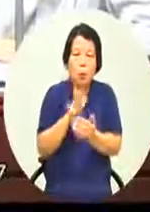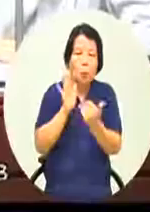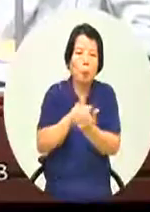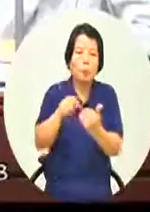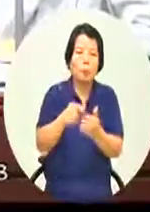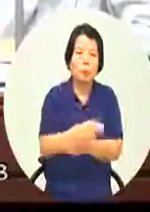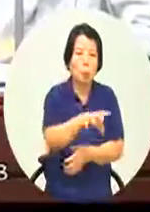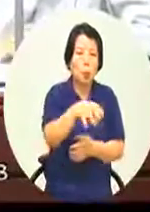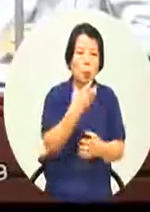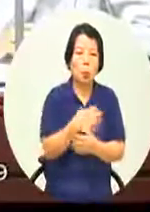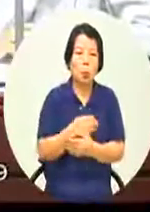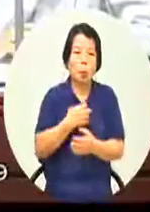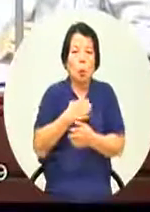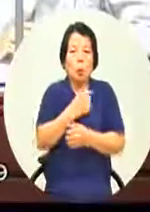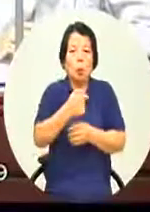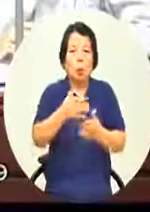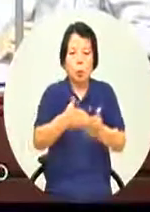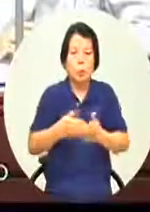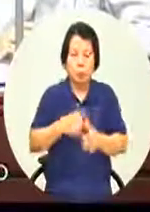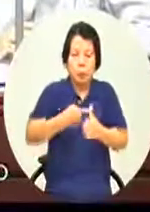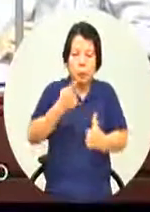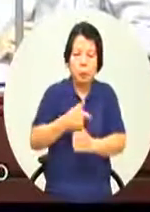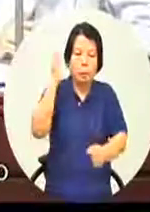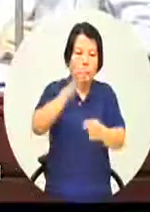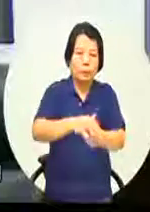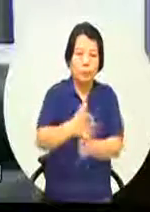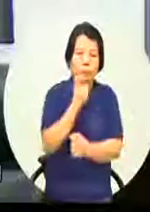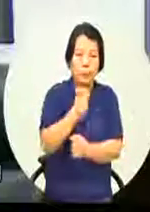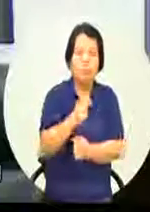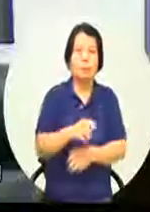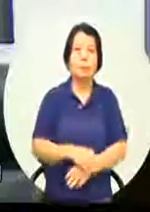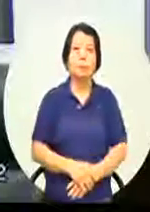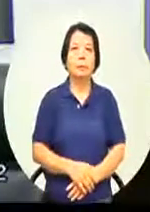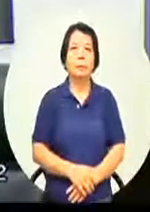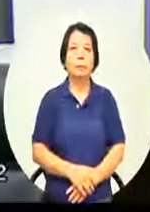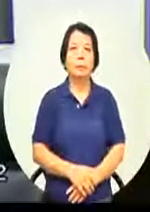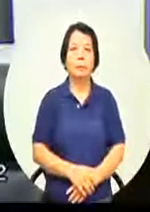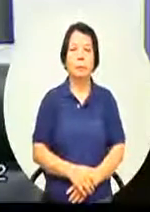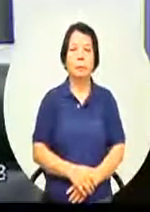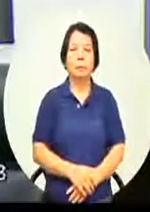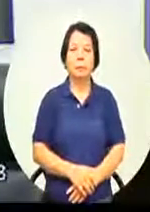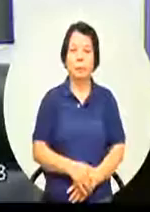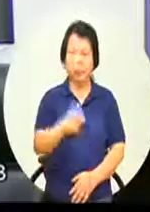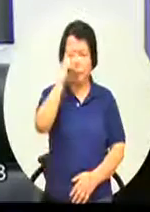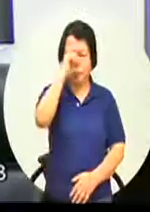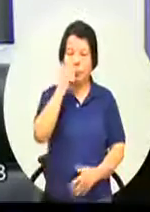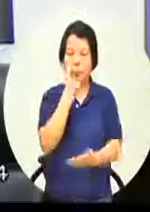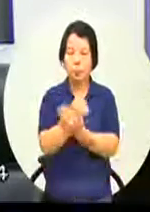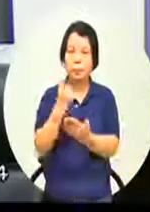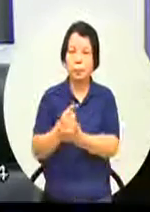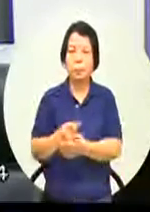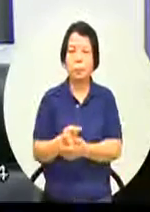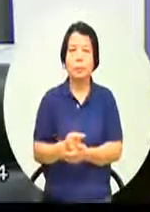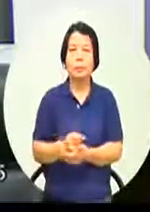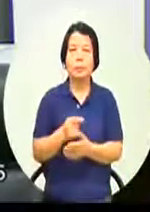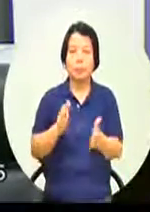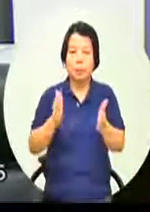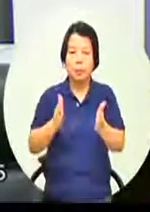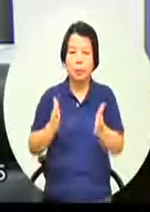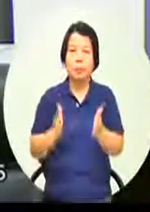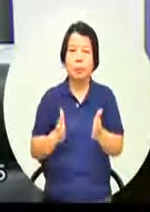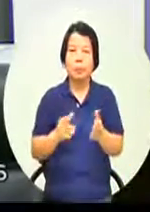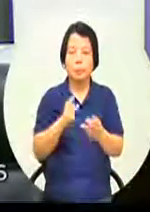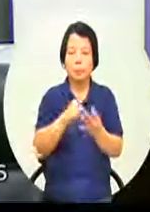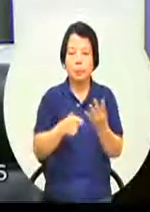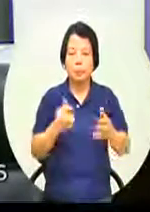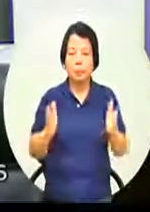危险性，我们会先做补强。以上说明。 好，那本席也希望说每一个期程，然后你也能够定时